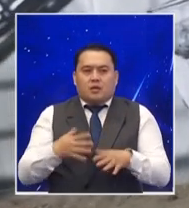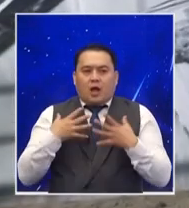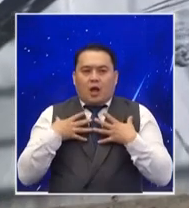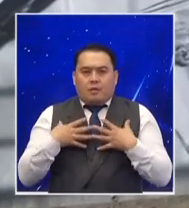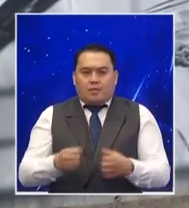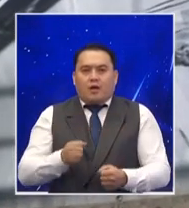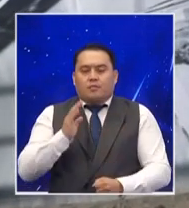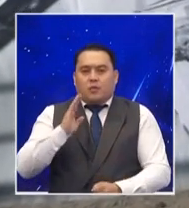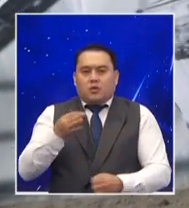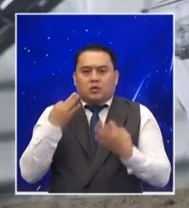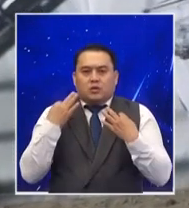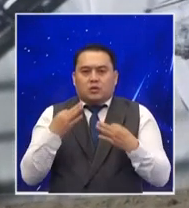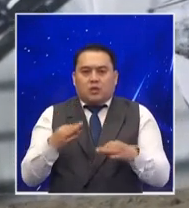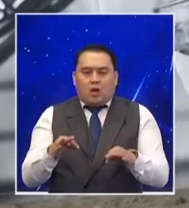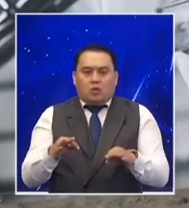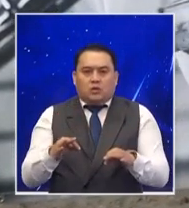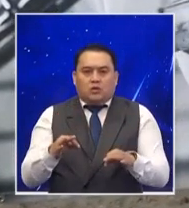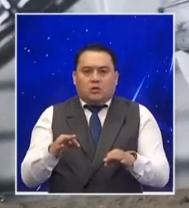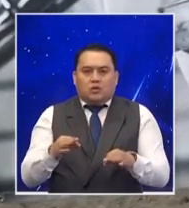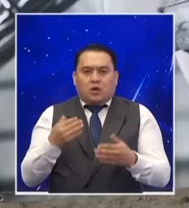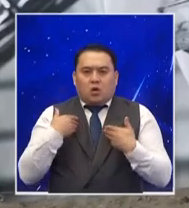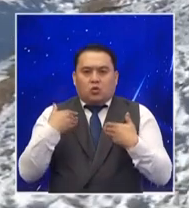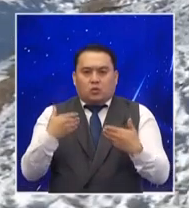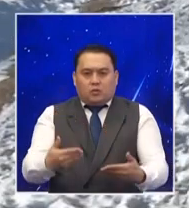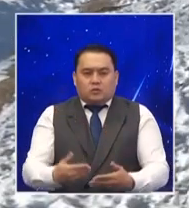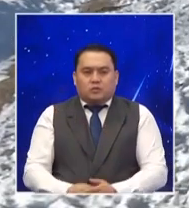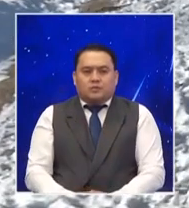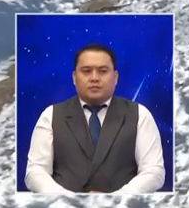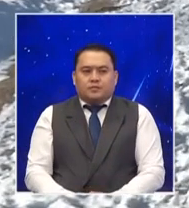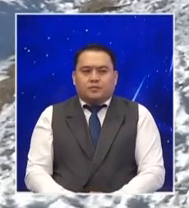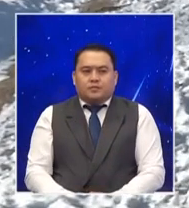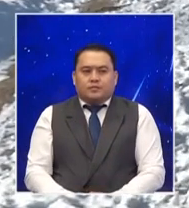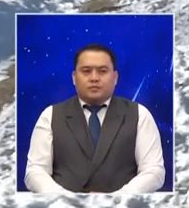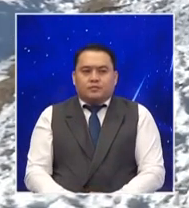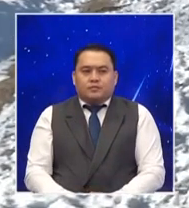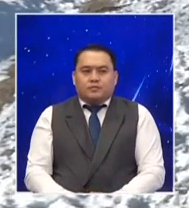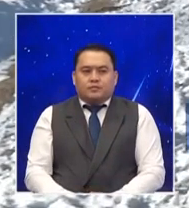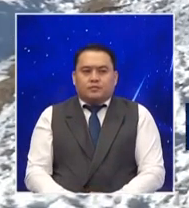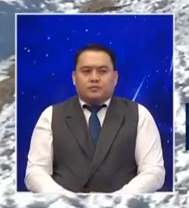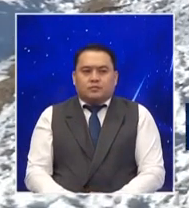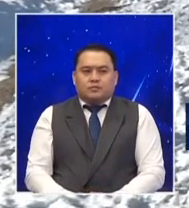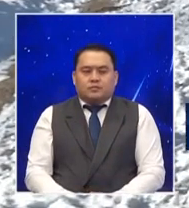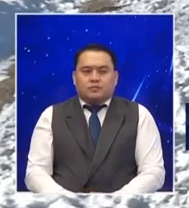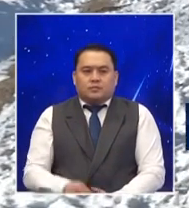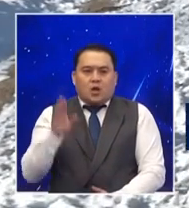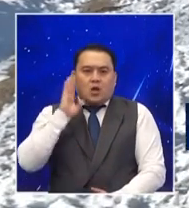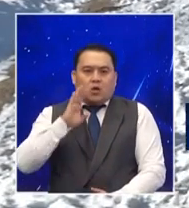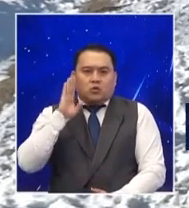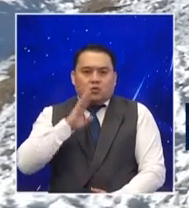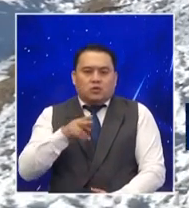болсын, тәуелсіздігіміз мейрамы құтты болсын. Осы уақытқа дейін ауыз су жүйесі болмаған.